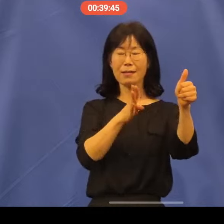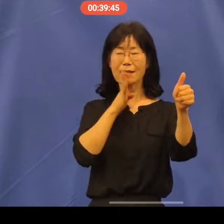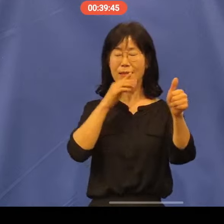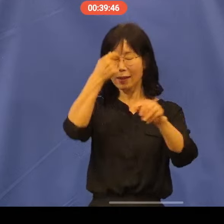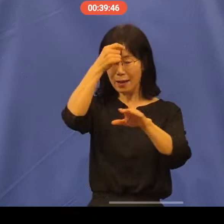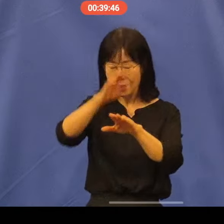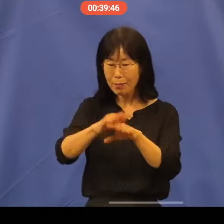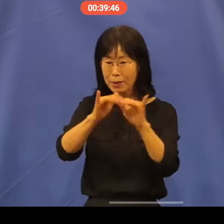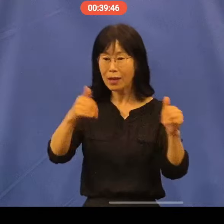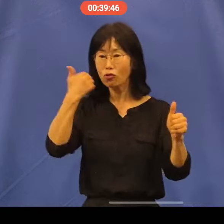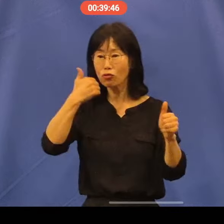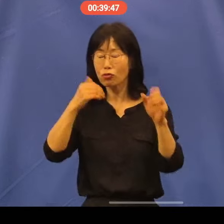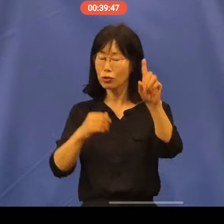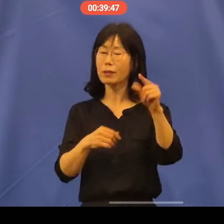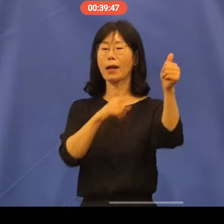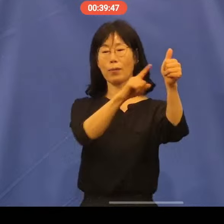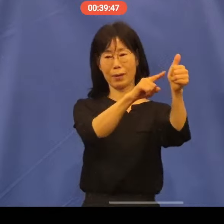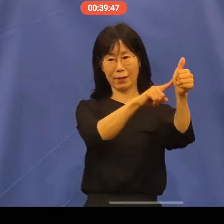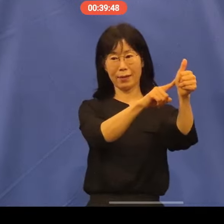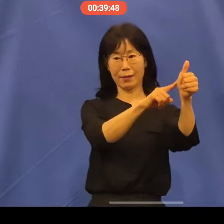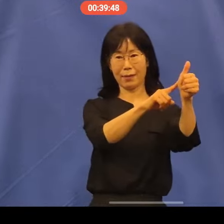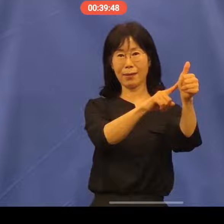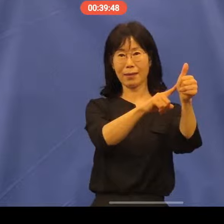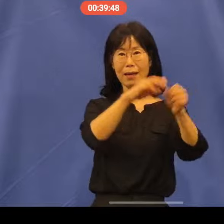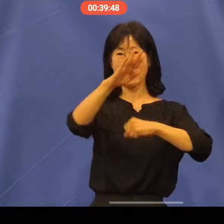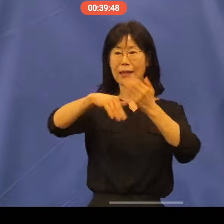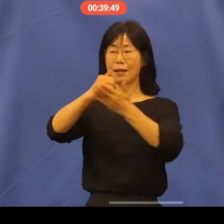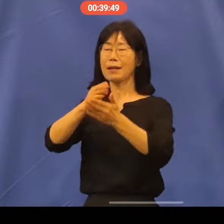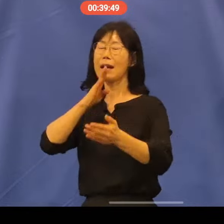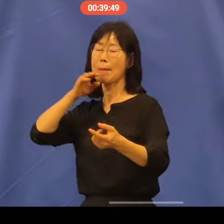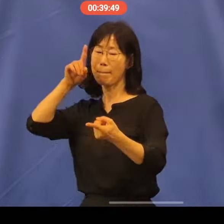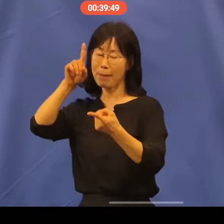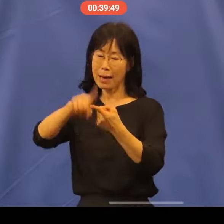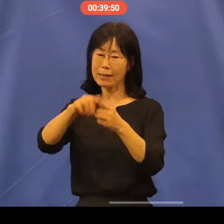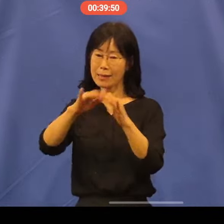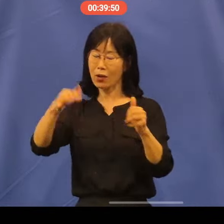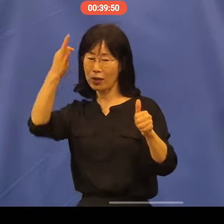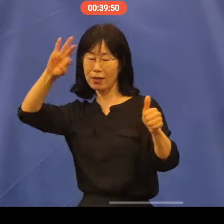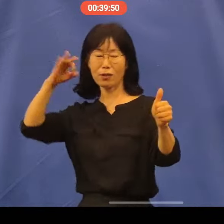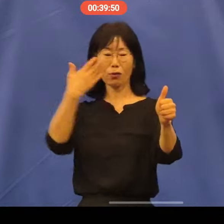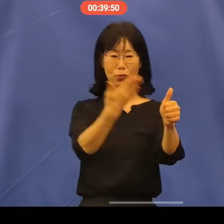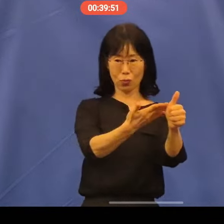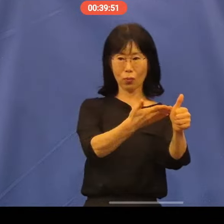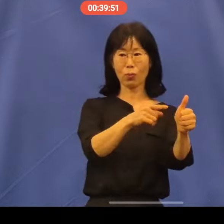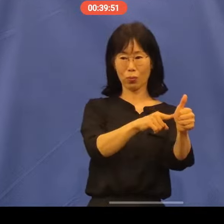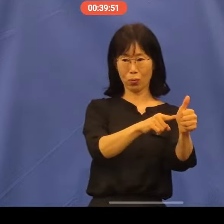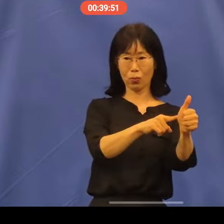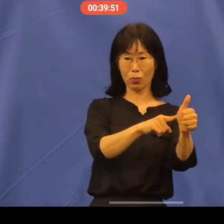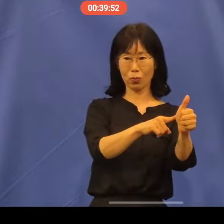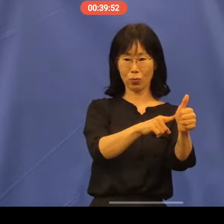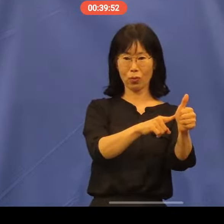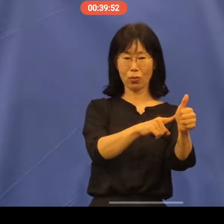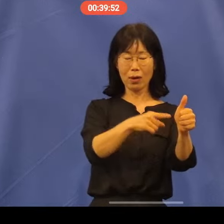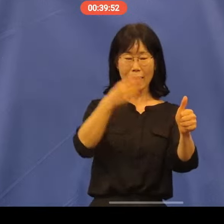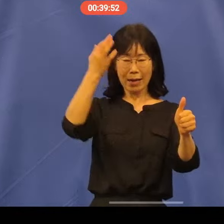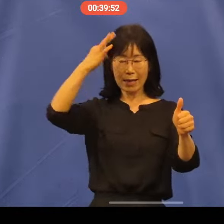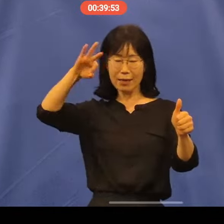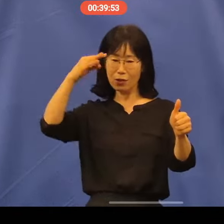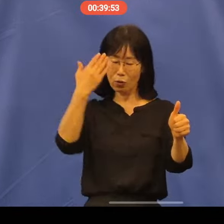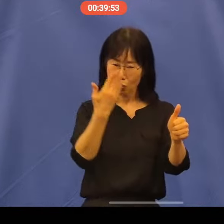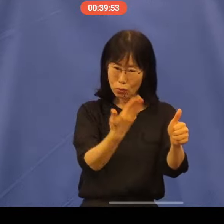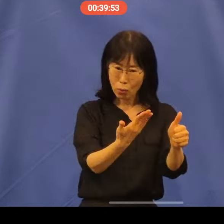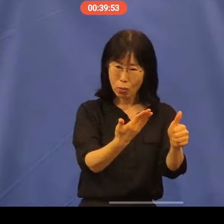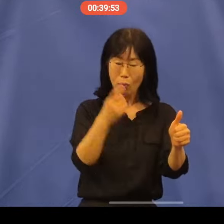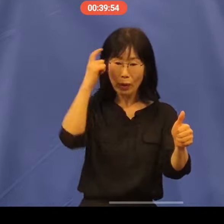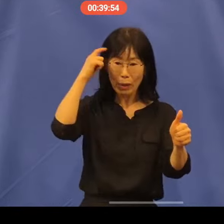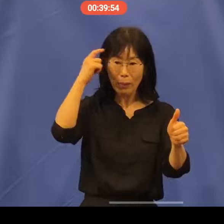다윗이에요. 그러니까 하나님의 합한 자라고 하는 것과 예배자라는 건 연결이 되는 거예요. 하나님이 가장